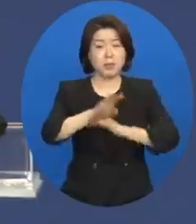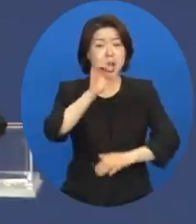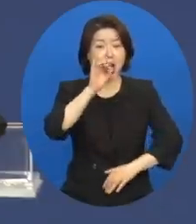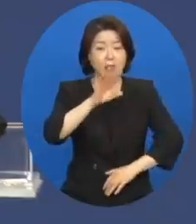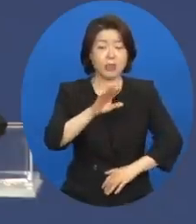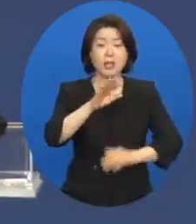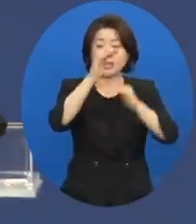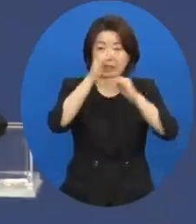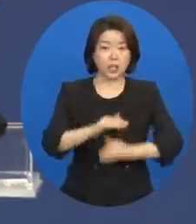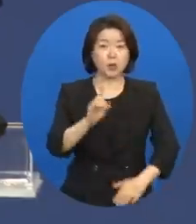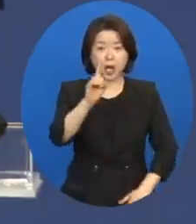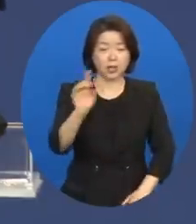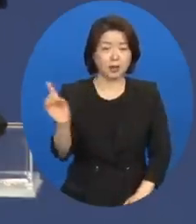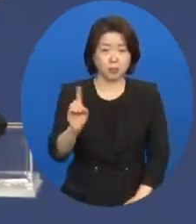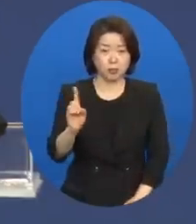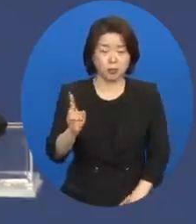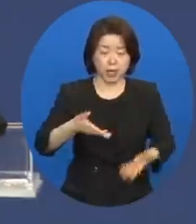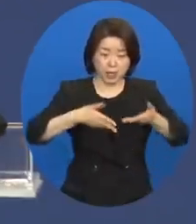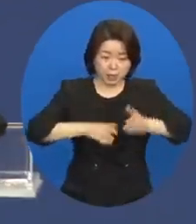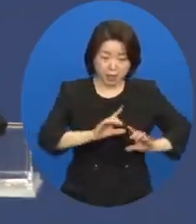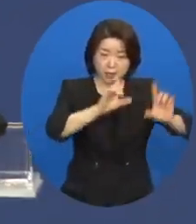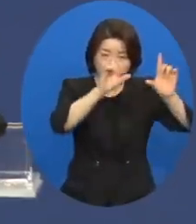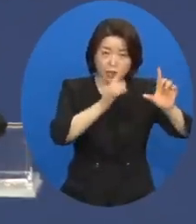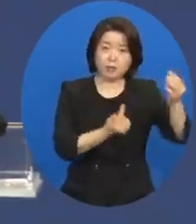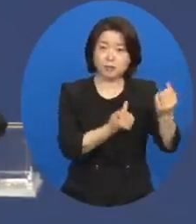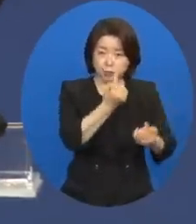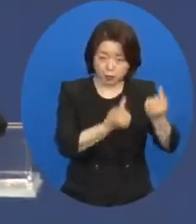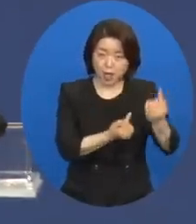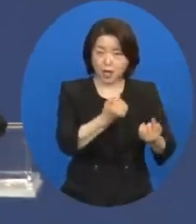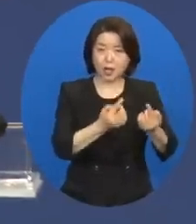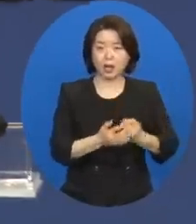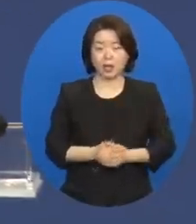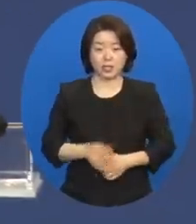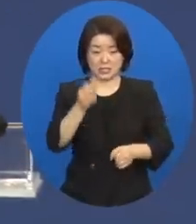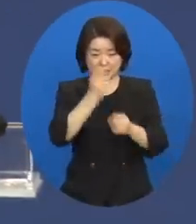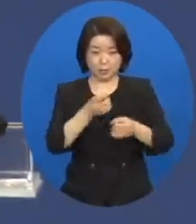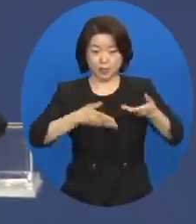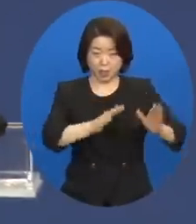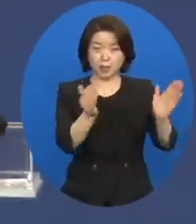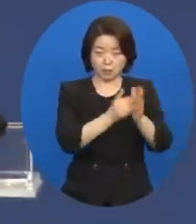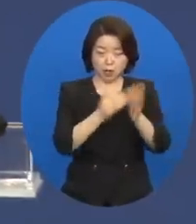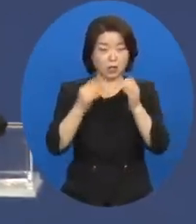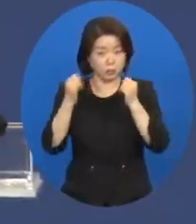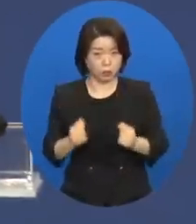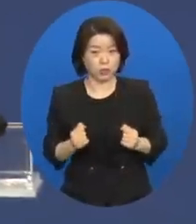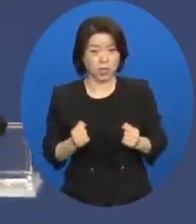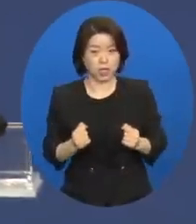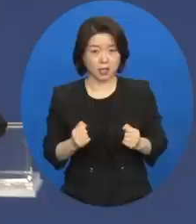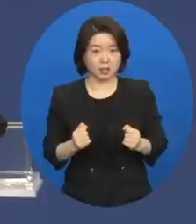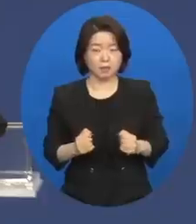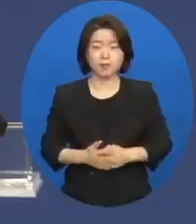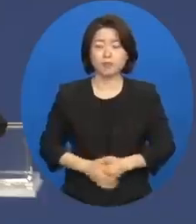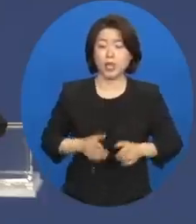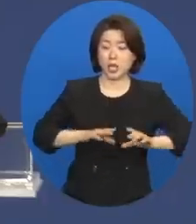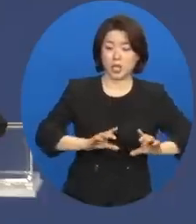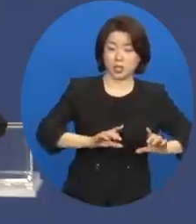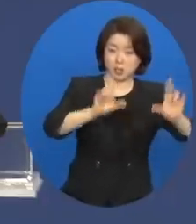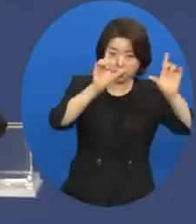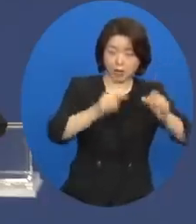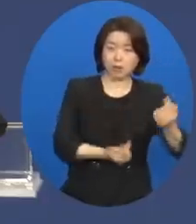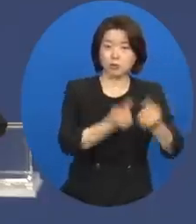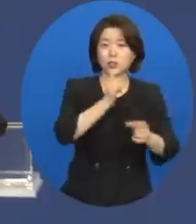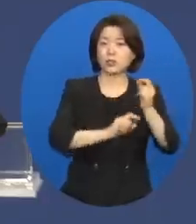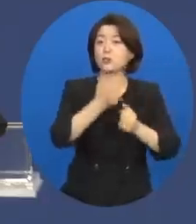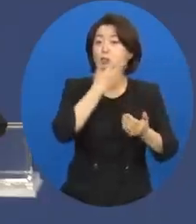가지는 태어난 날보다 우리는 태어난 날은 이미 태어났기 때문에 여기 존재하잖아요. 근데 태어난 날보다 더 중요한 게